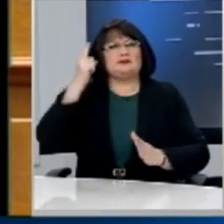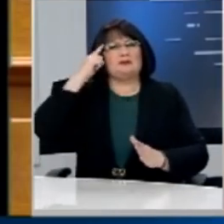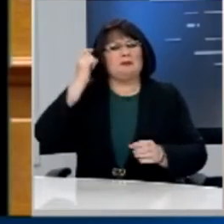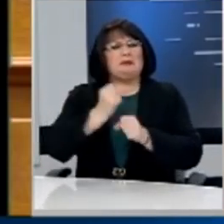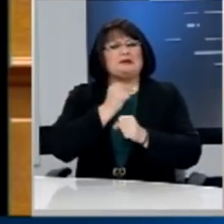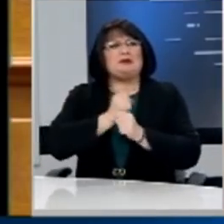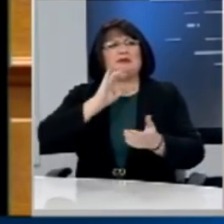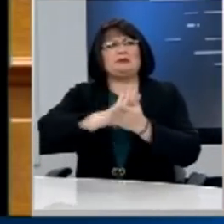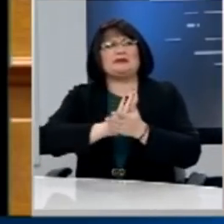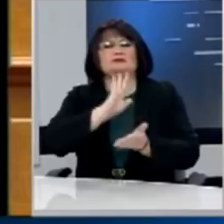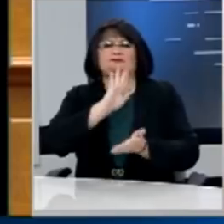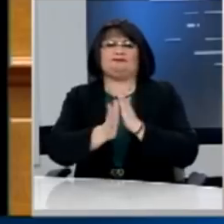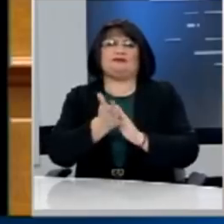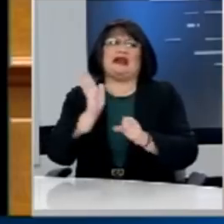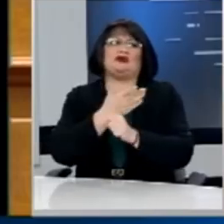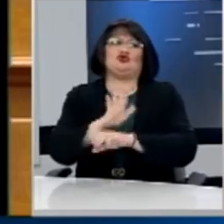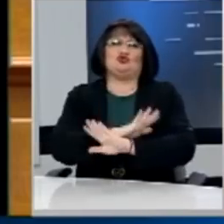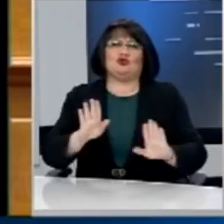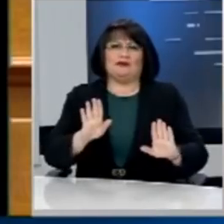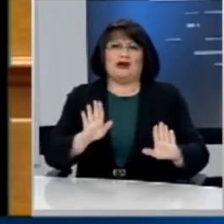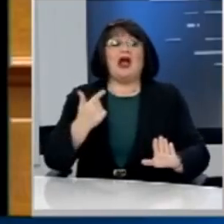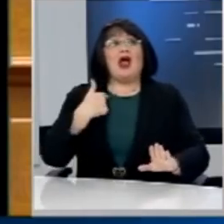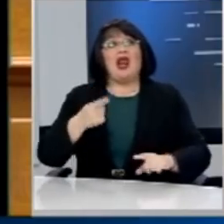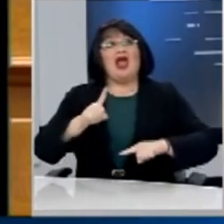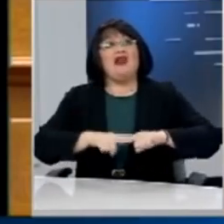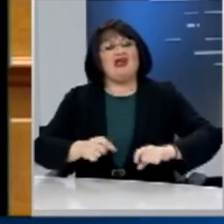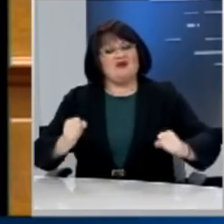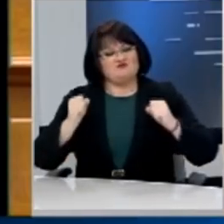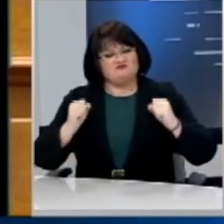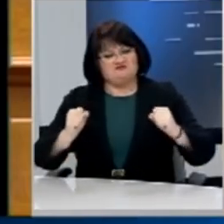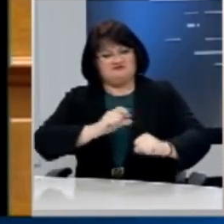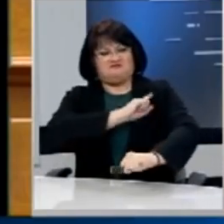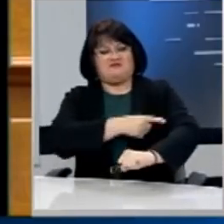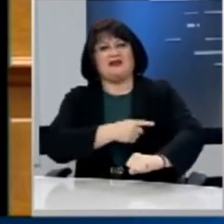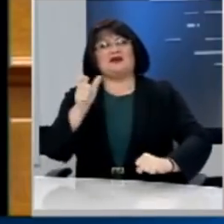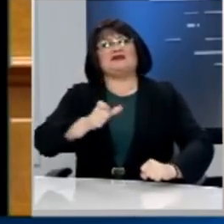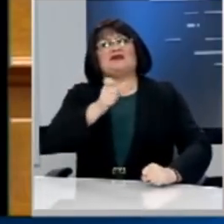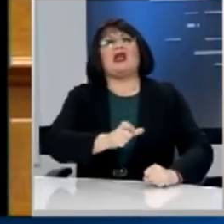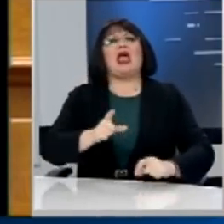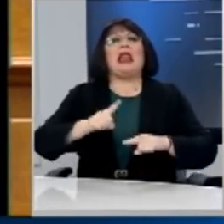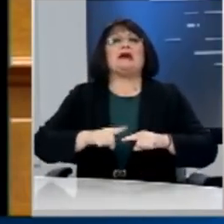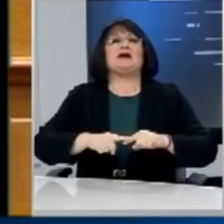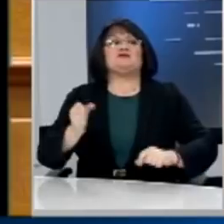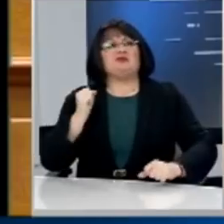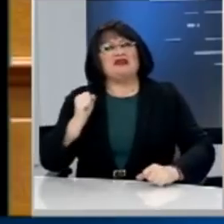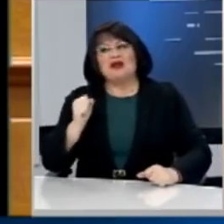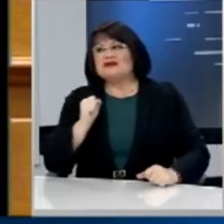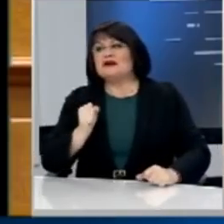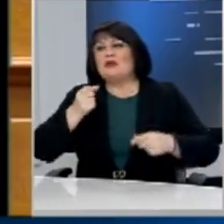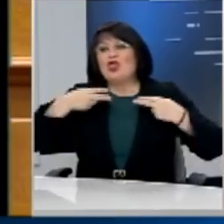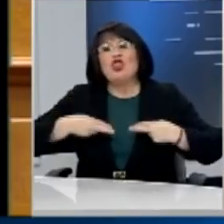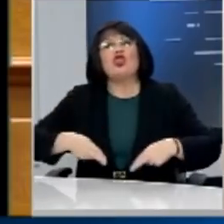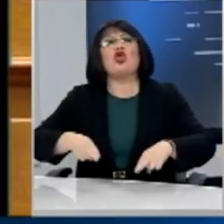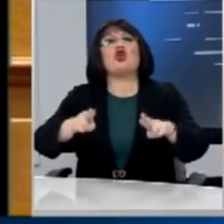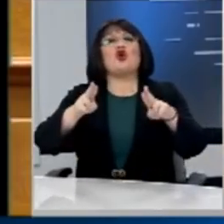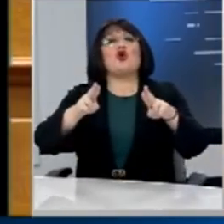ιδεολειψίες συνετρίβησαν. Όμως η πατρίδα μας άντεξε, οι Έλληνες αντέξαμε, βρήκαμε το δρόμο